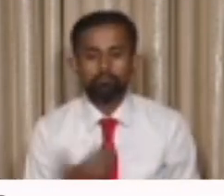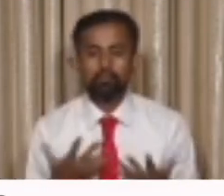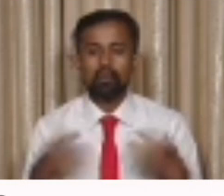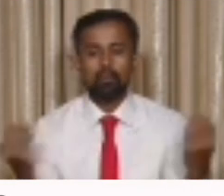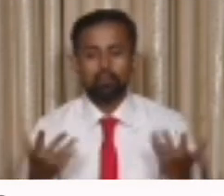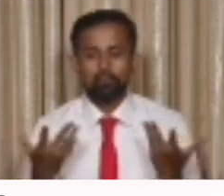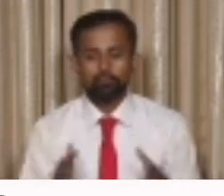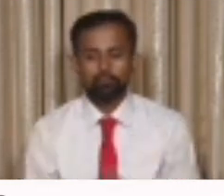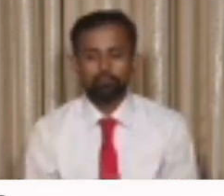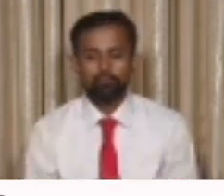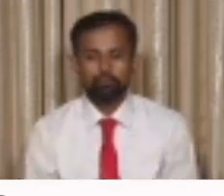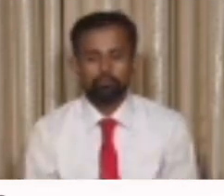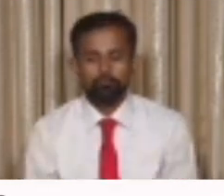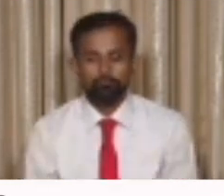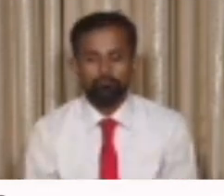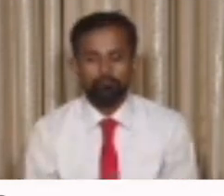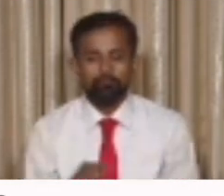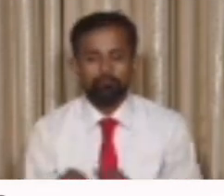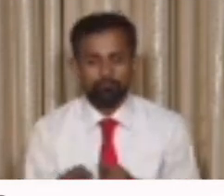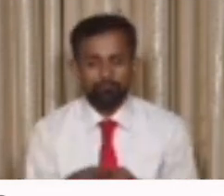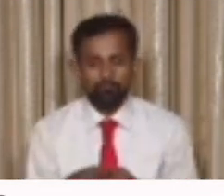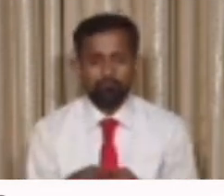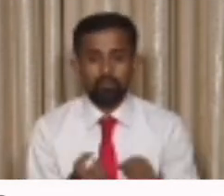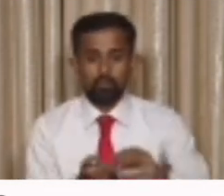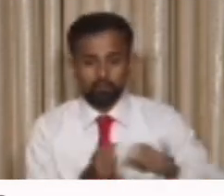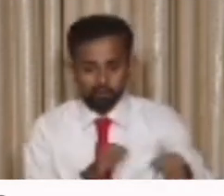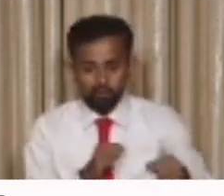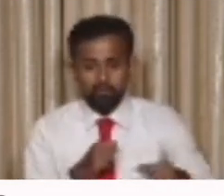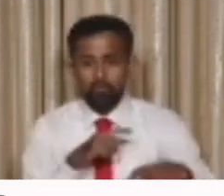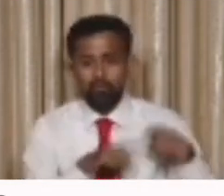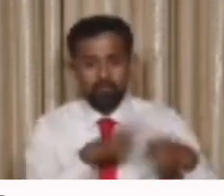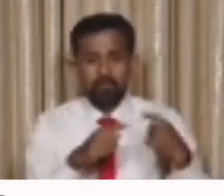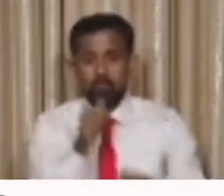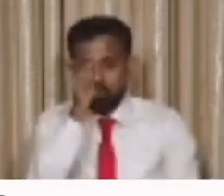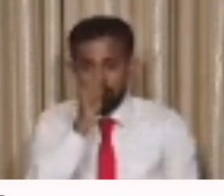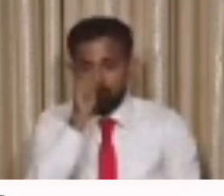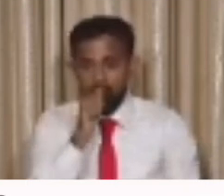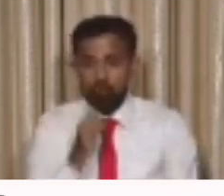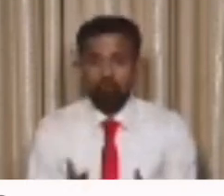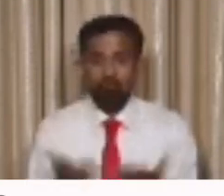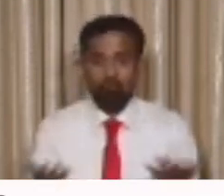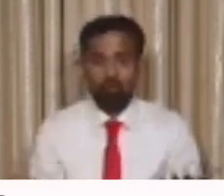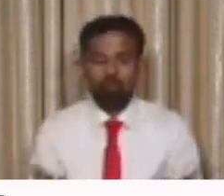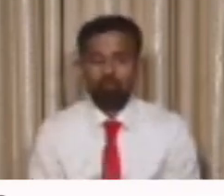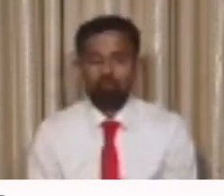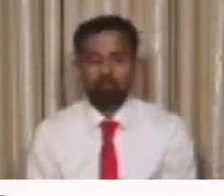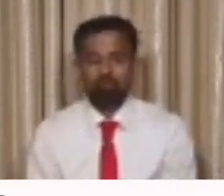උනේ. ඒ වගේ දැන් ඒ කියන්නේ කරාටි එක ගත්තොත් දිගින් දිගටම හොරකම්. එනිසා